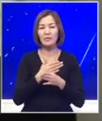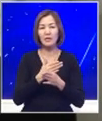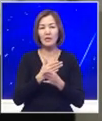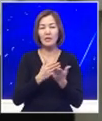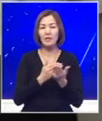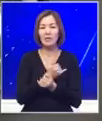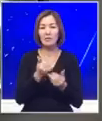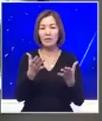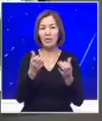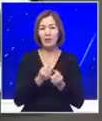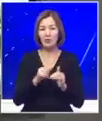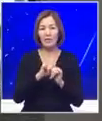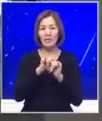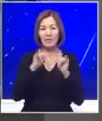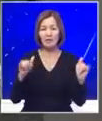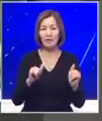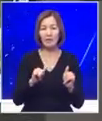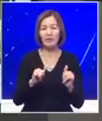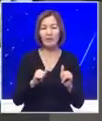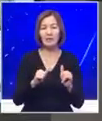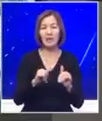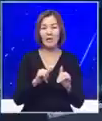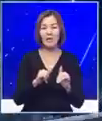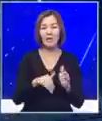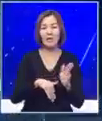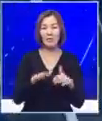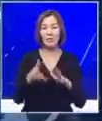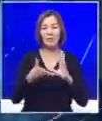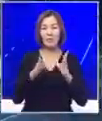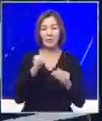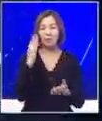қызмет алушылардың динамикасында оң өзгерістер байқалуда.